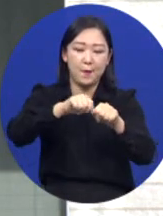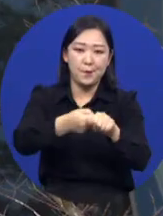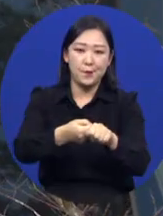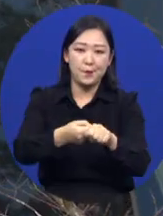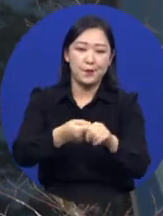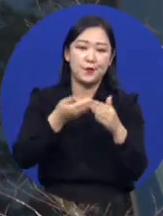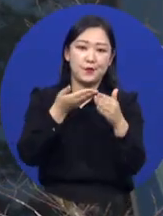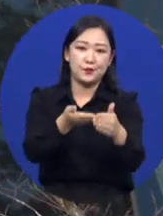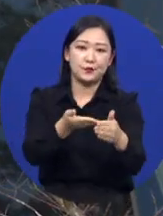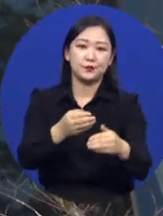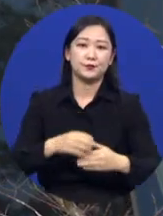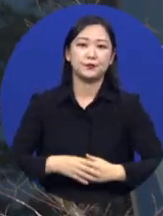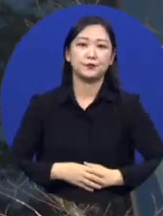요구했습니다